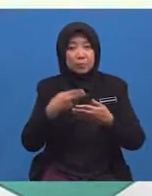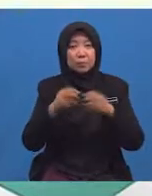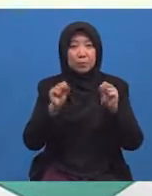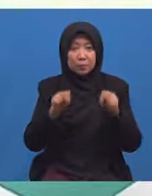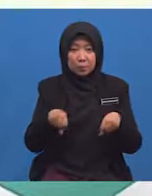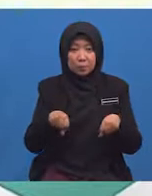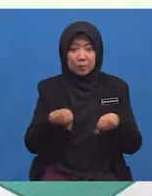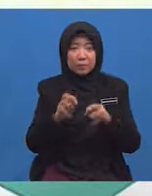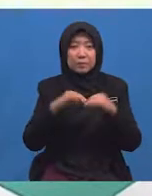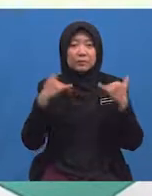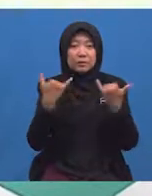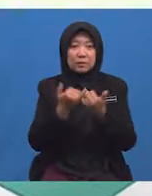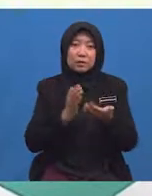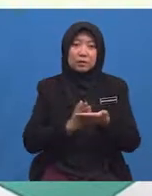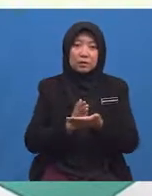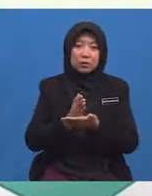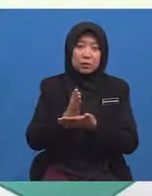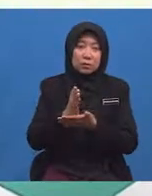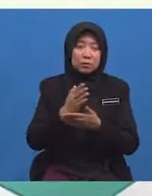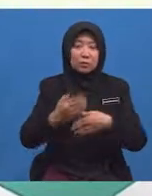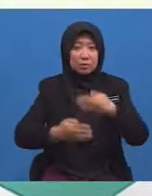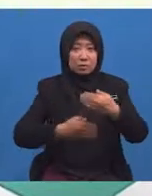membolehkan masyarakat itu terus wujud.